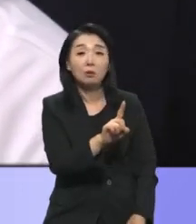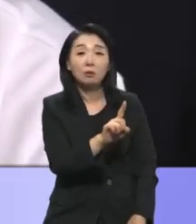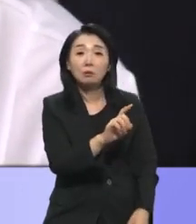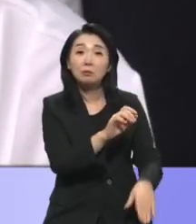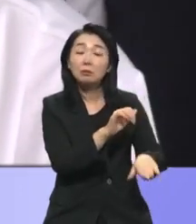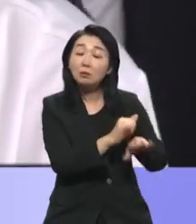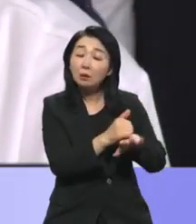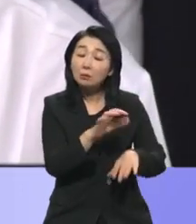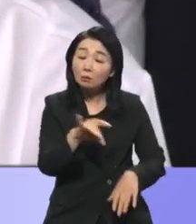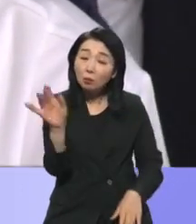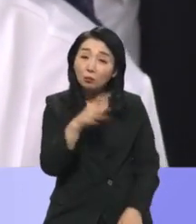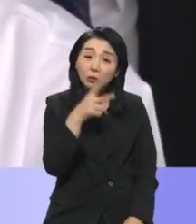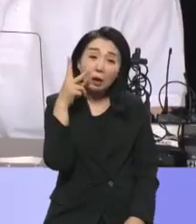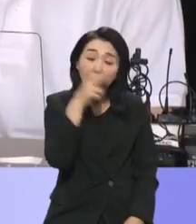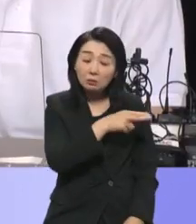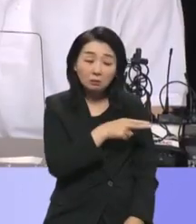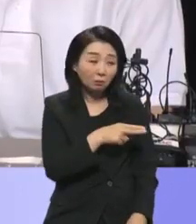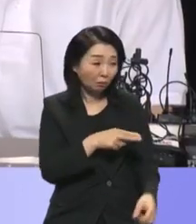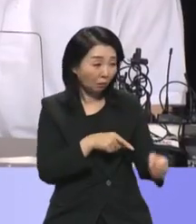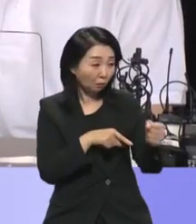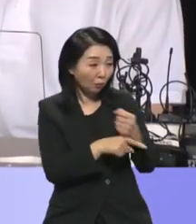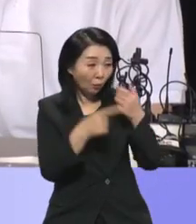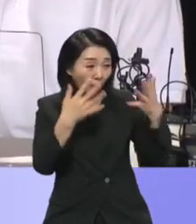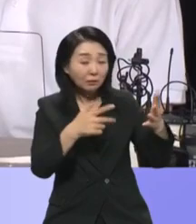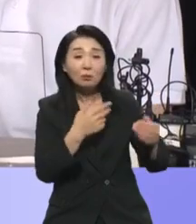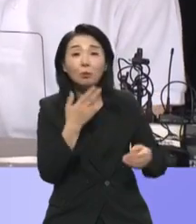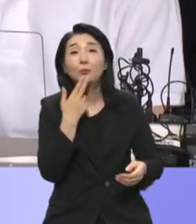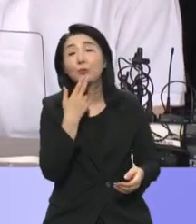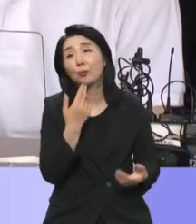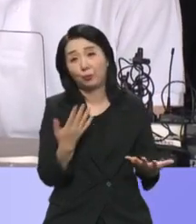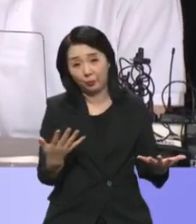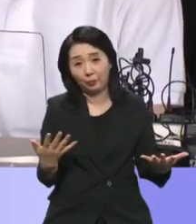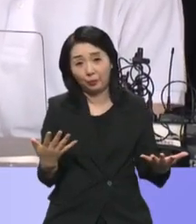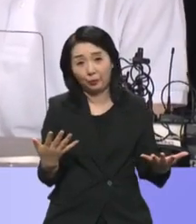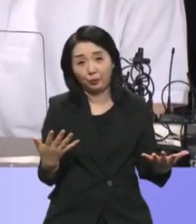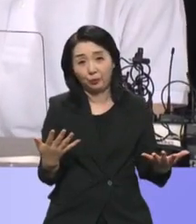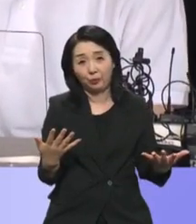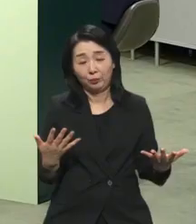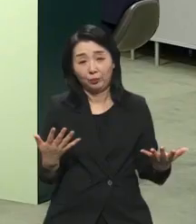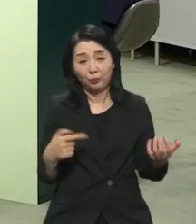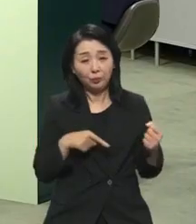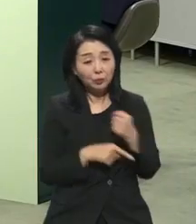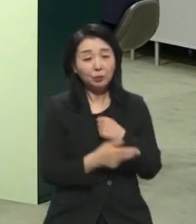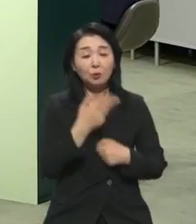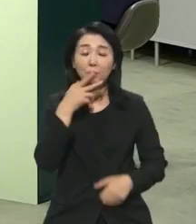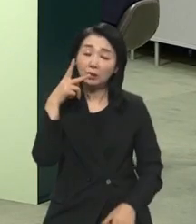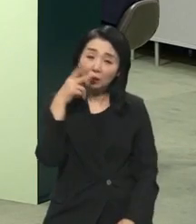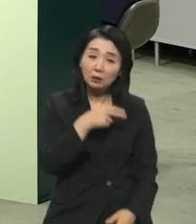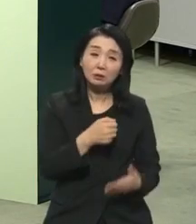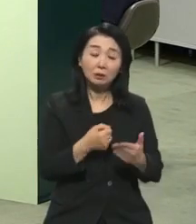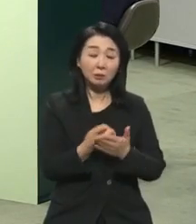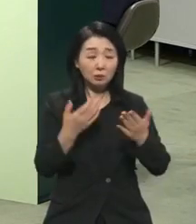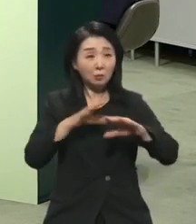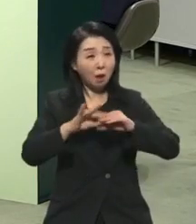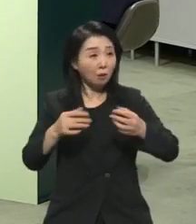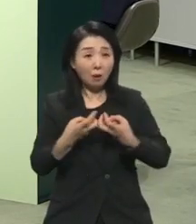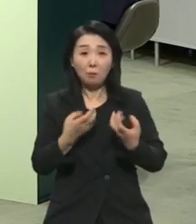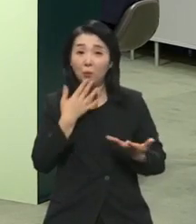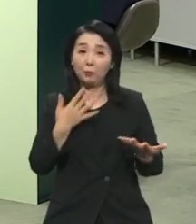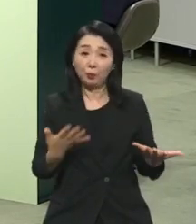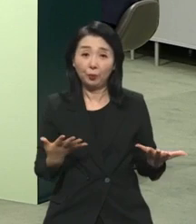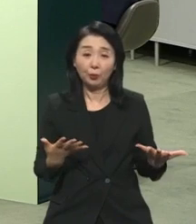단식의 명분이 처음부터 없어지는 애매한 상황이 돼 버리는 거 같아요 명분이 없는 단식이었기 때문에 출구가 없다라는